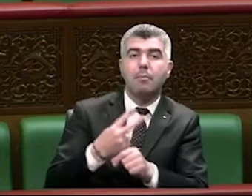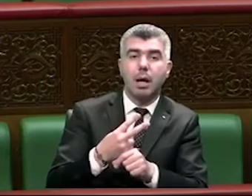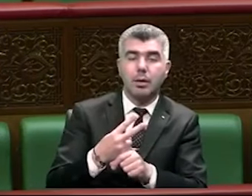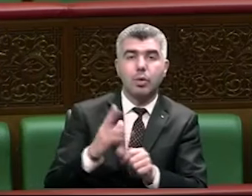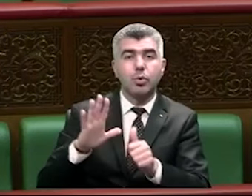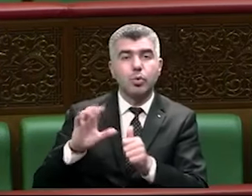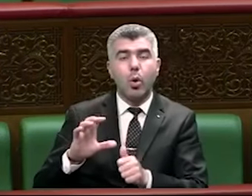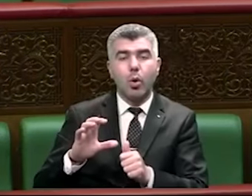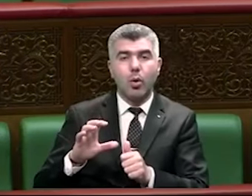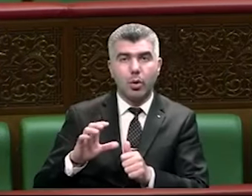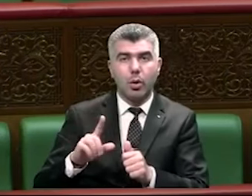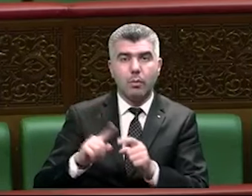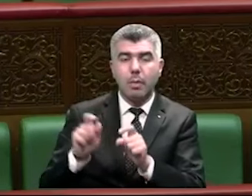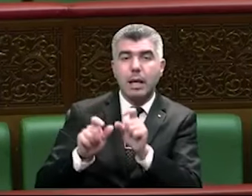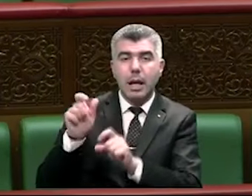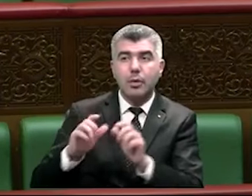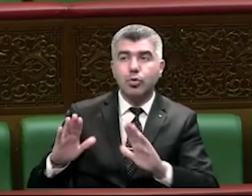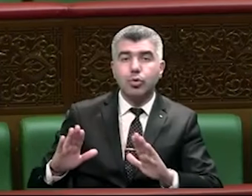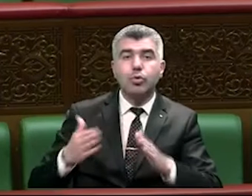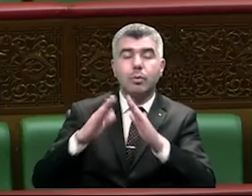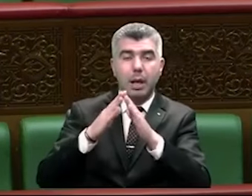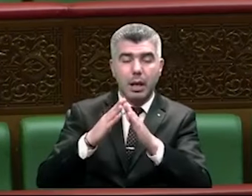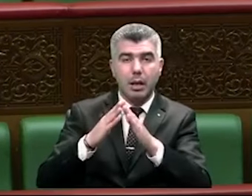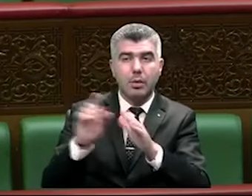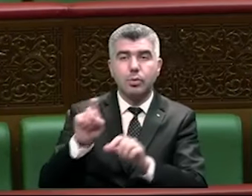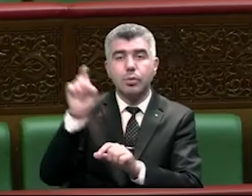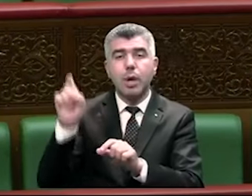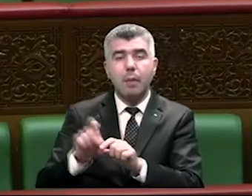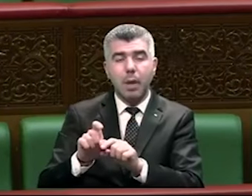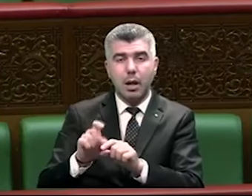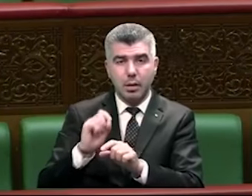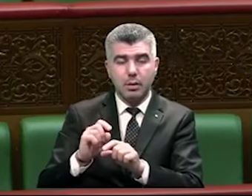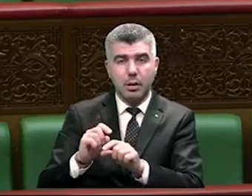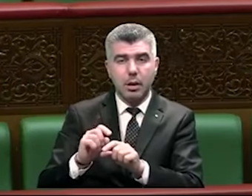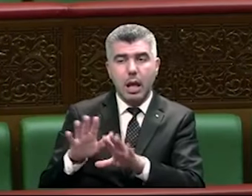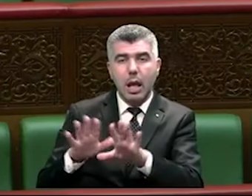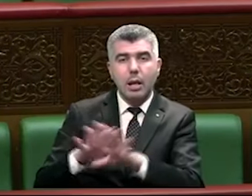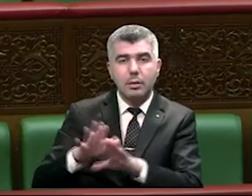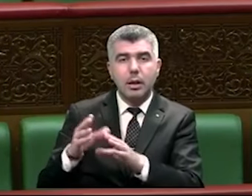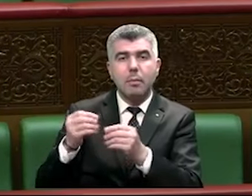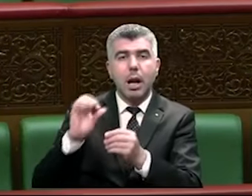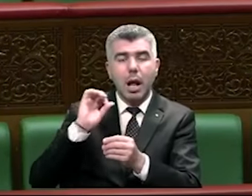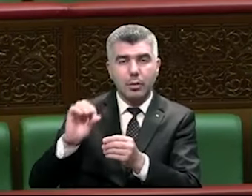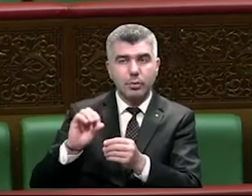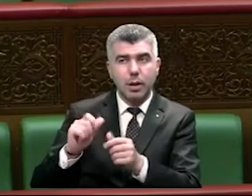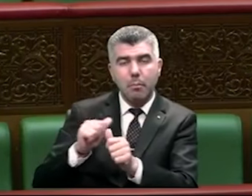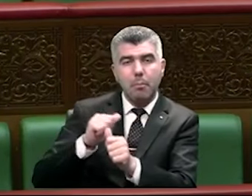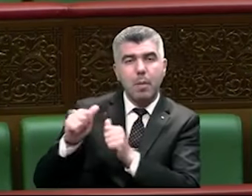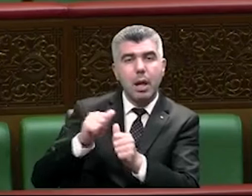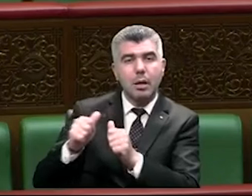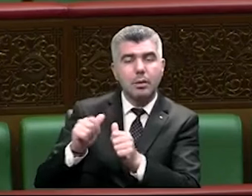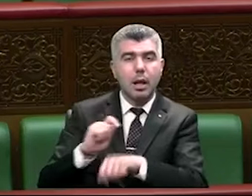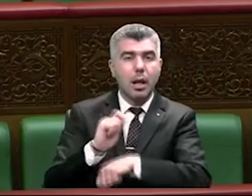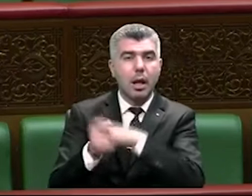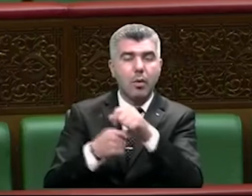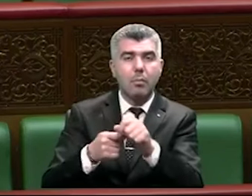كسنا ه الناس مساكن في الجبال فيين تارود في مراكش بغينا سي الله يجازيك بخير ه